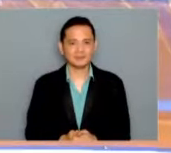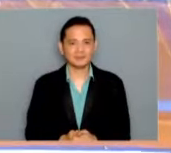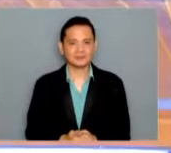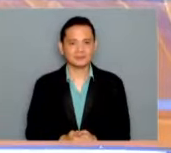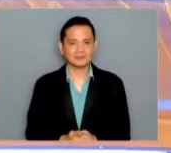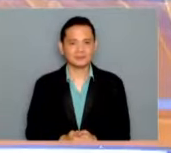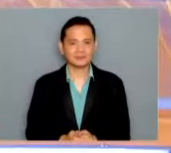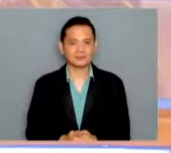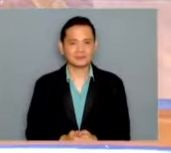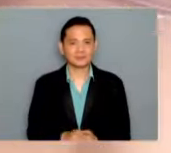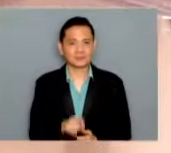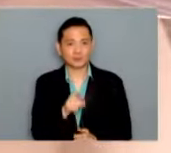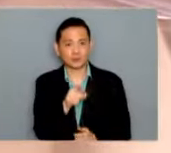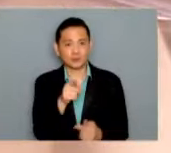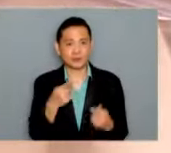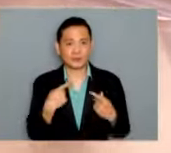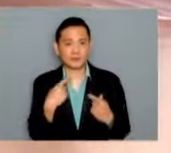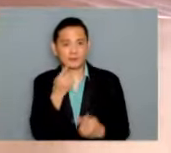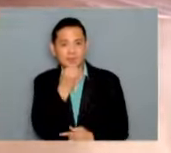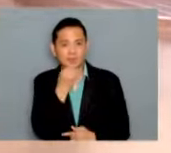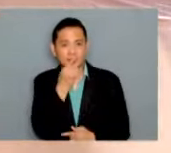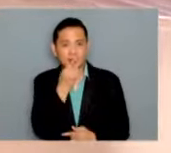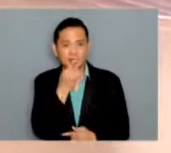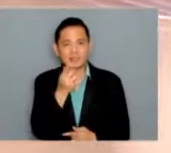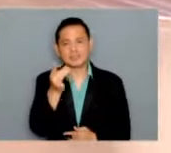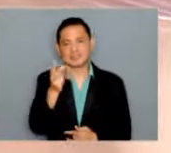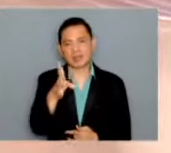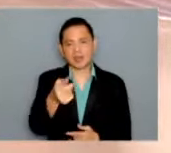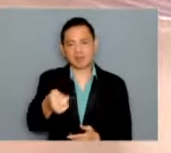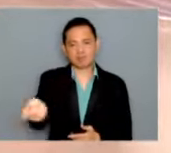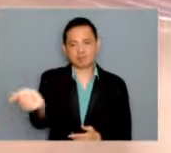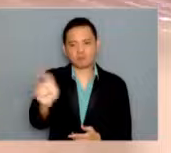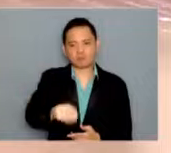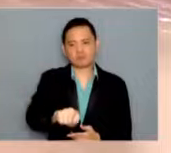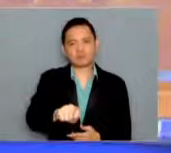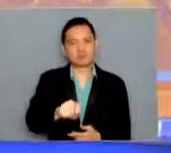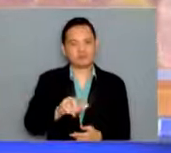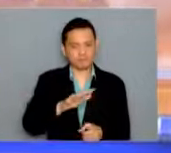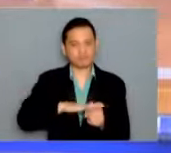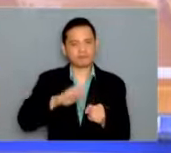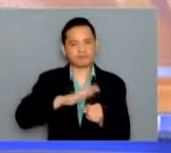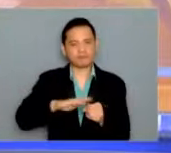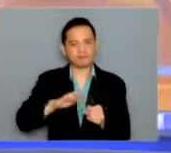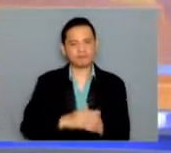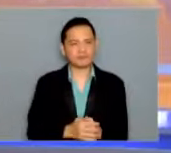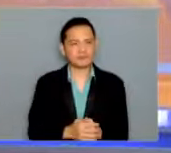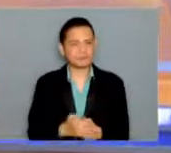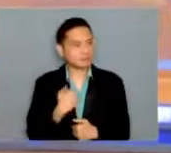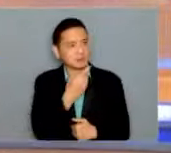kapag kayo po ay diabetiko, isang scoop nito, okay na yun. Okay. Pagka diabetiko. Hindi ako diabetiko.